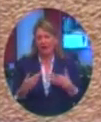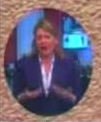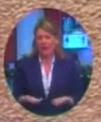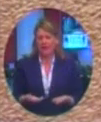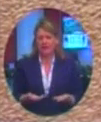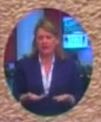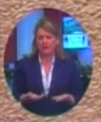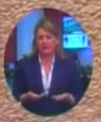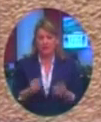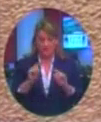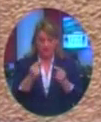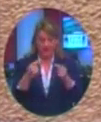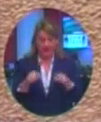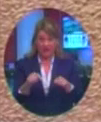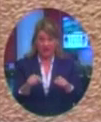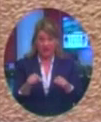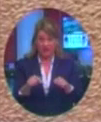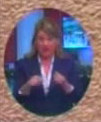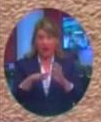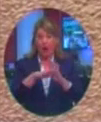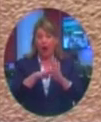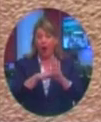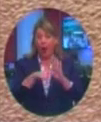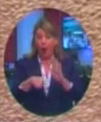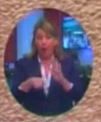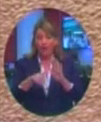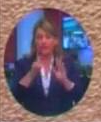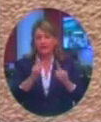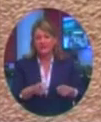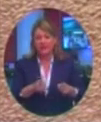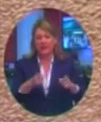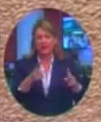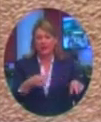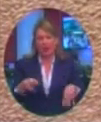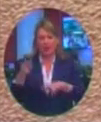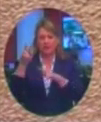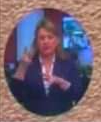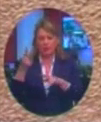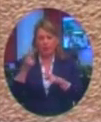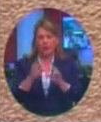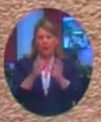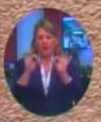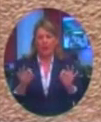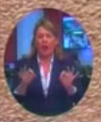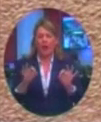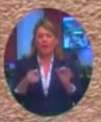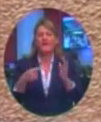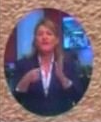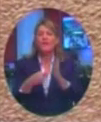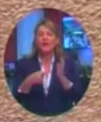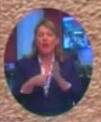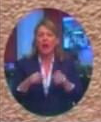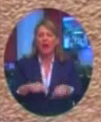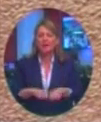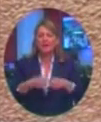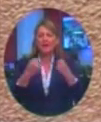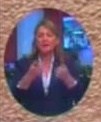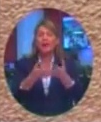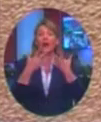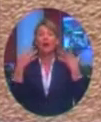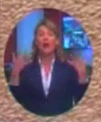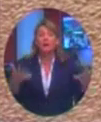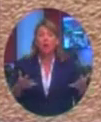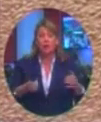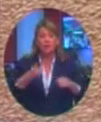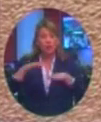אדוני, החוק צריך לחזור לנדנו, ובגלל הנזק והקטסטרופה הגדולה שראש